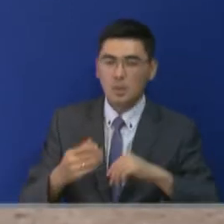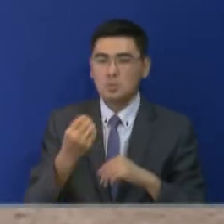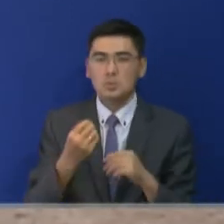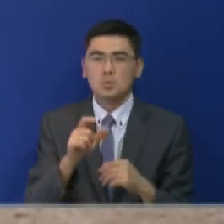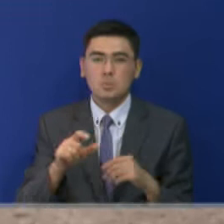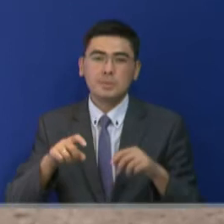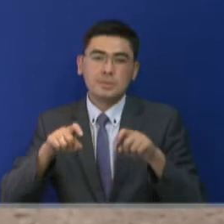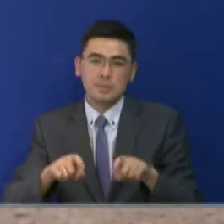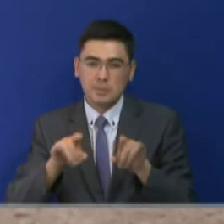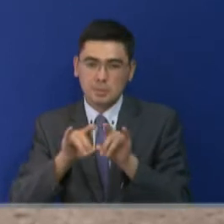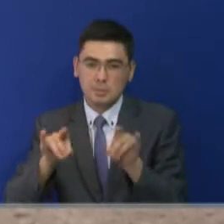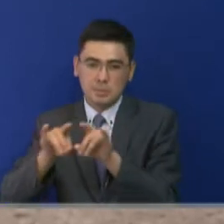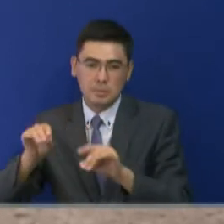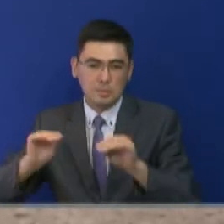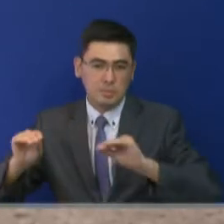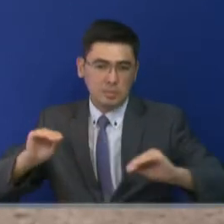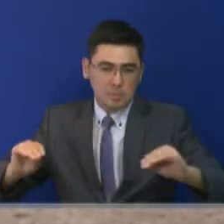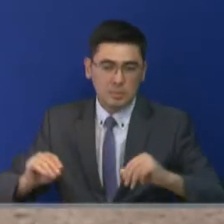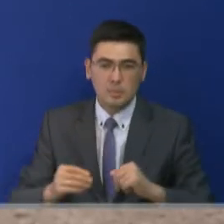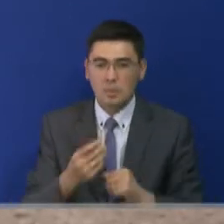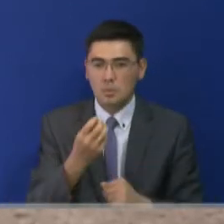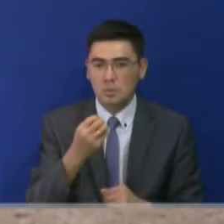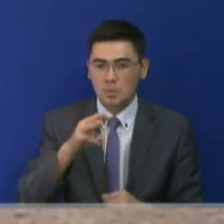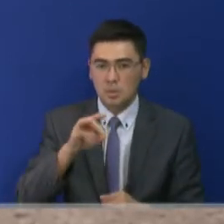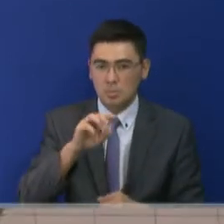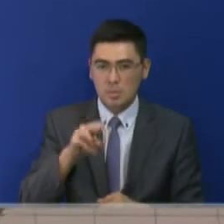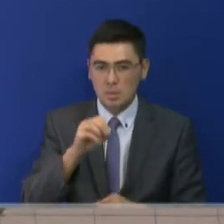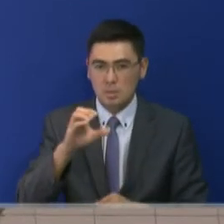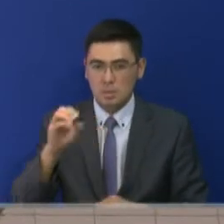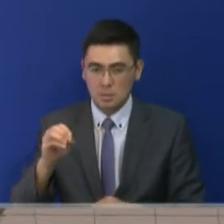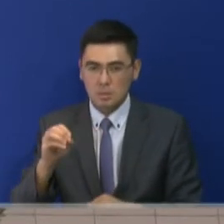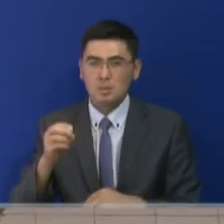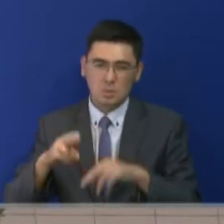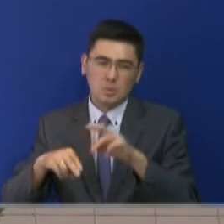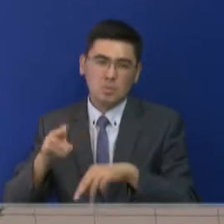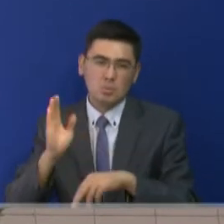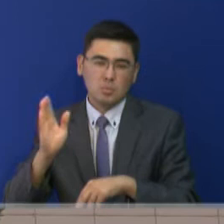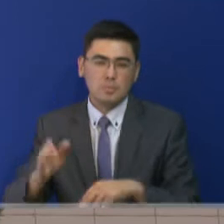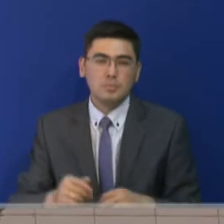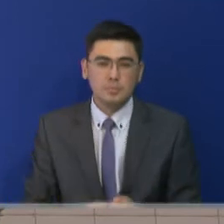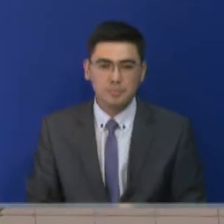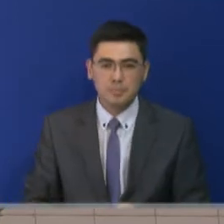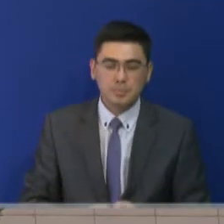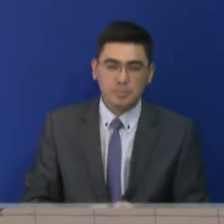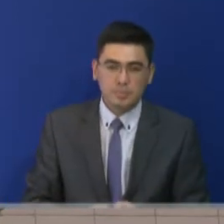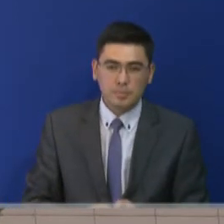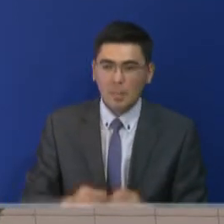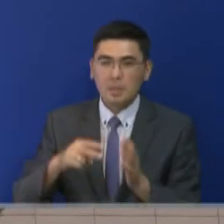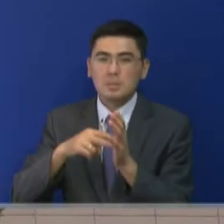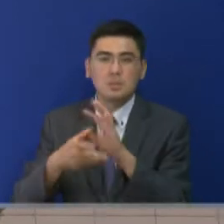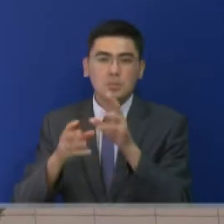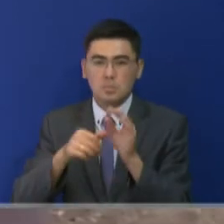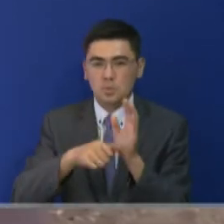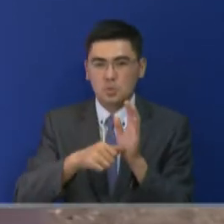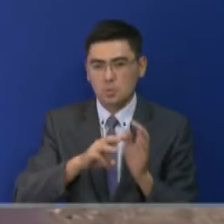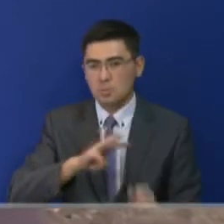Балалар ойын алаңы мен медресе құрылысы да қарастырылған. Жоба Түркістан қаласының бюджеті есебінен қаржыландырылып отыр. Құны 600